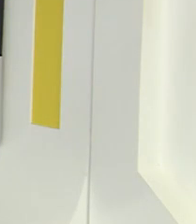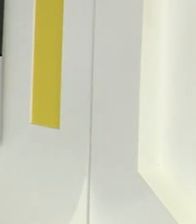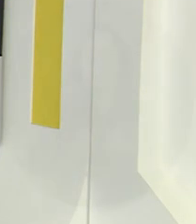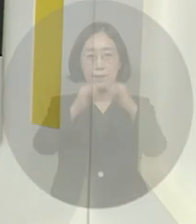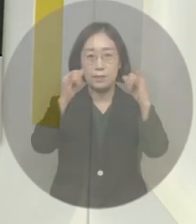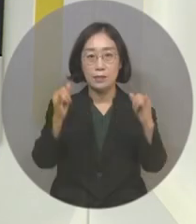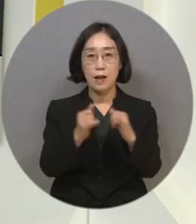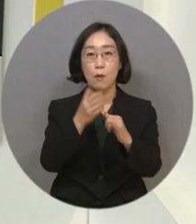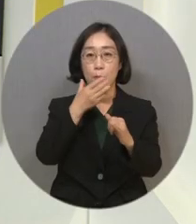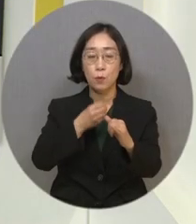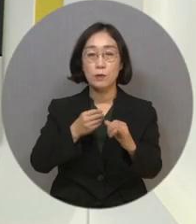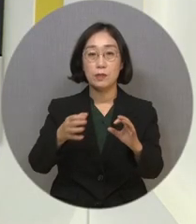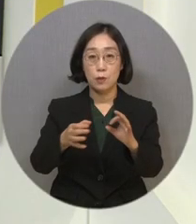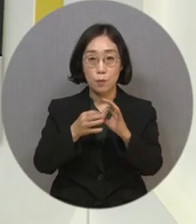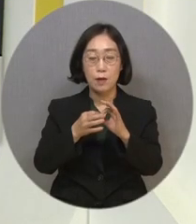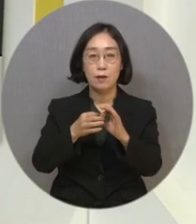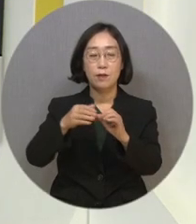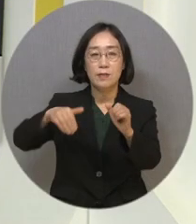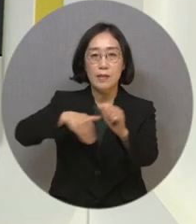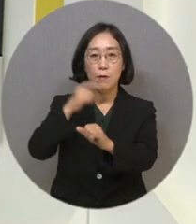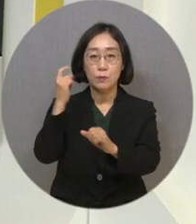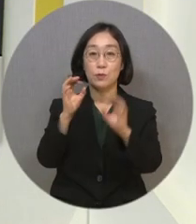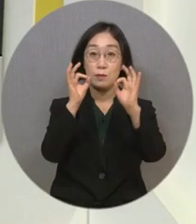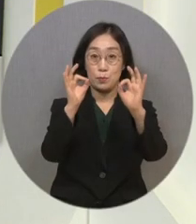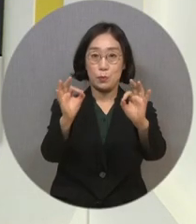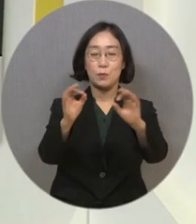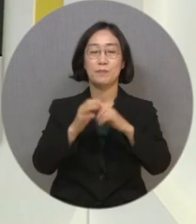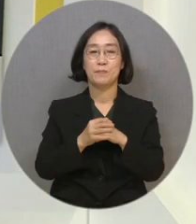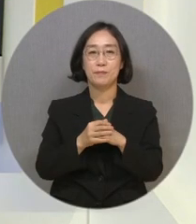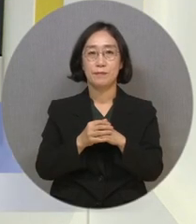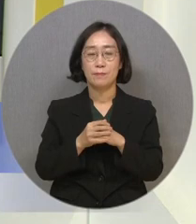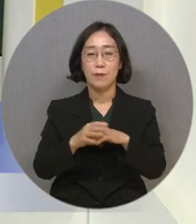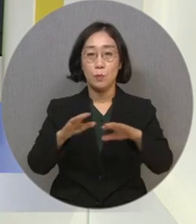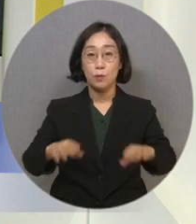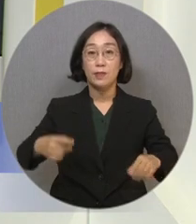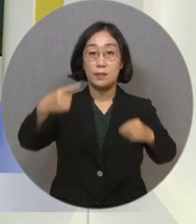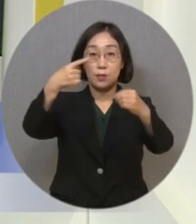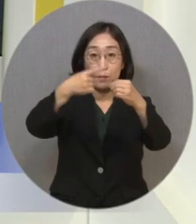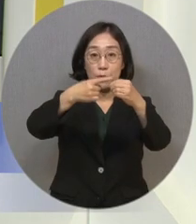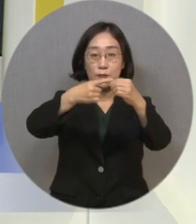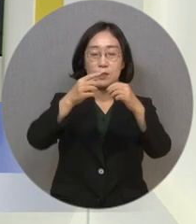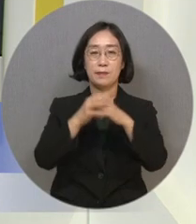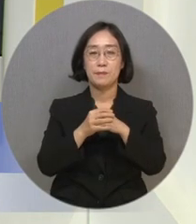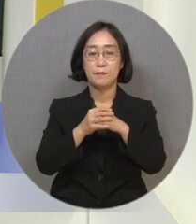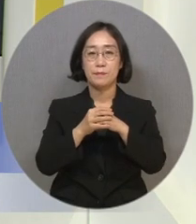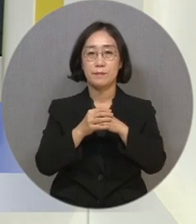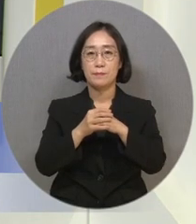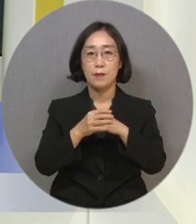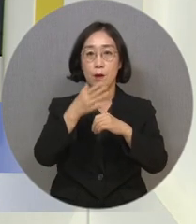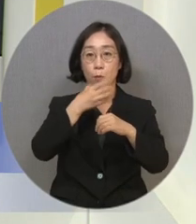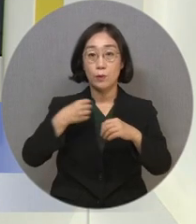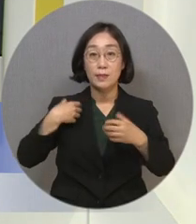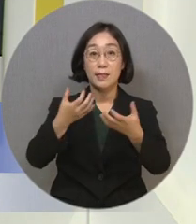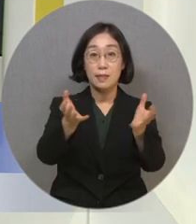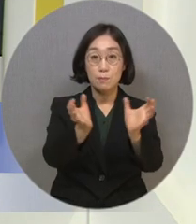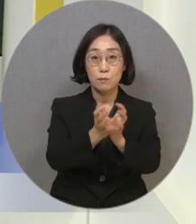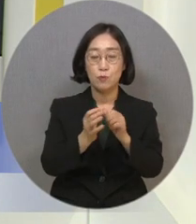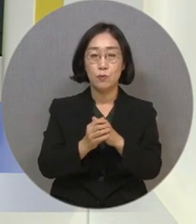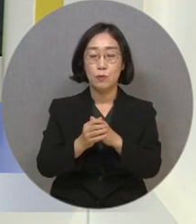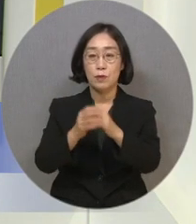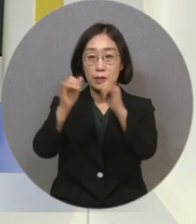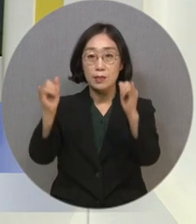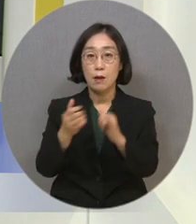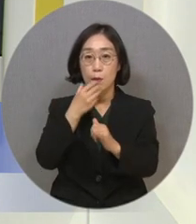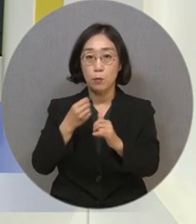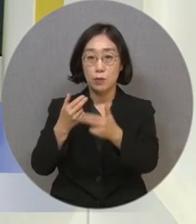웰페어 뉴스와 함께 사회복지의 이슈를 만나봅니다 오늘 첫 번째 기사입니다 보건복지부와 한국 사회복지